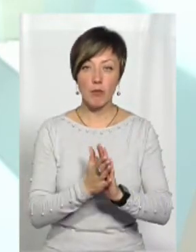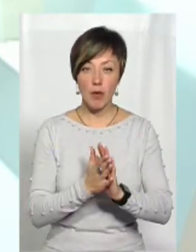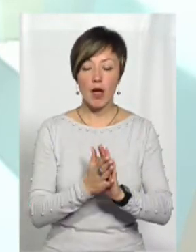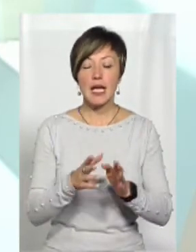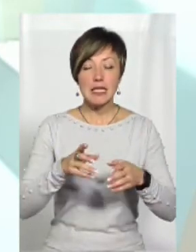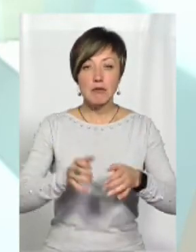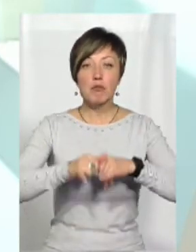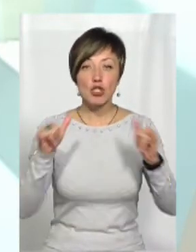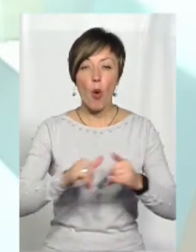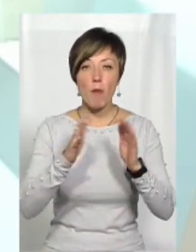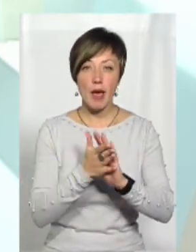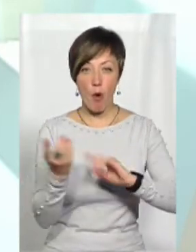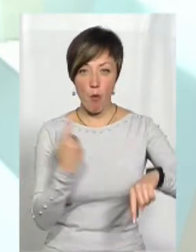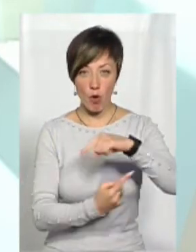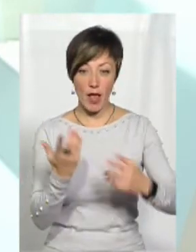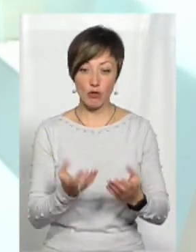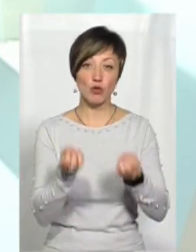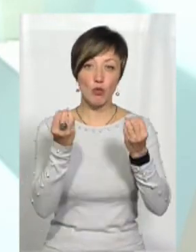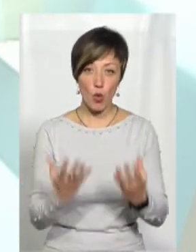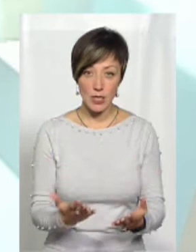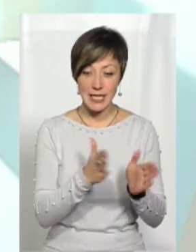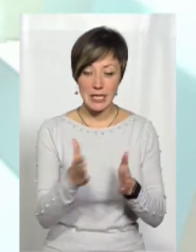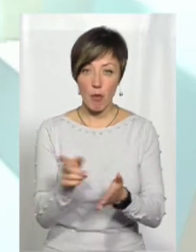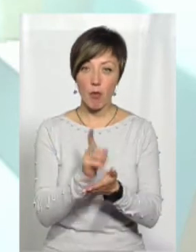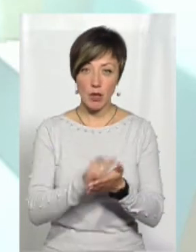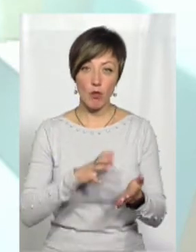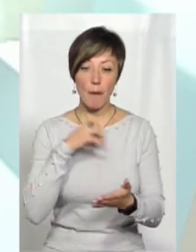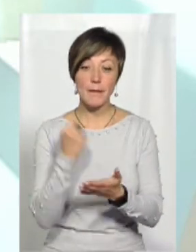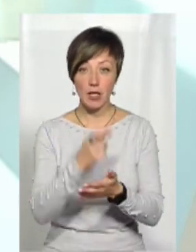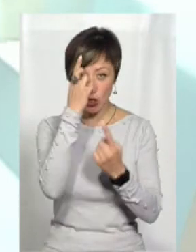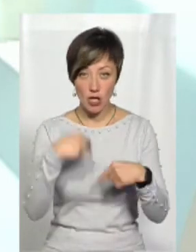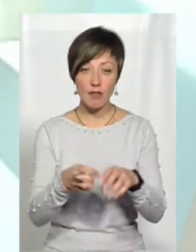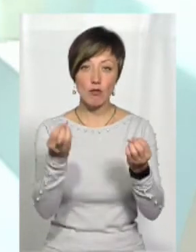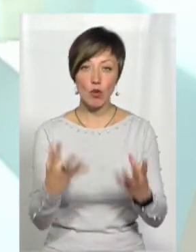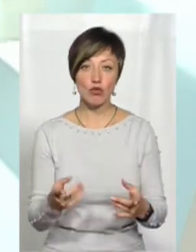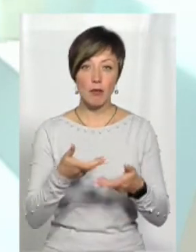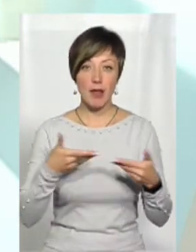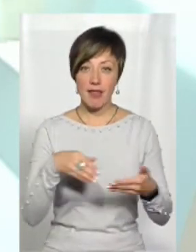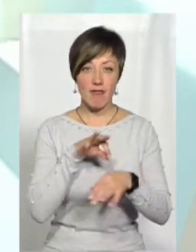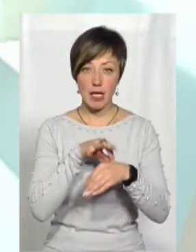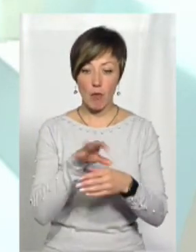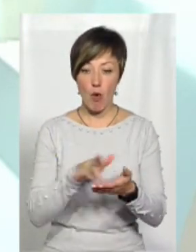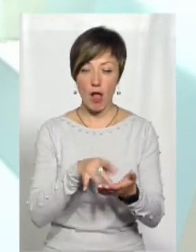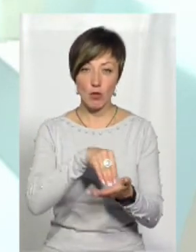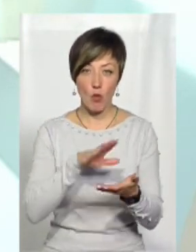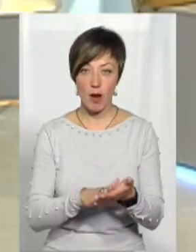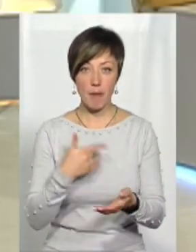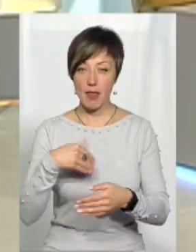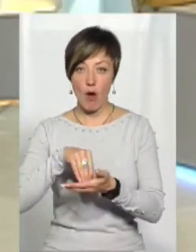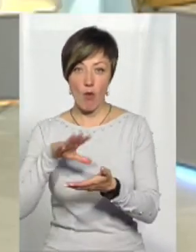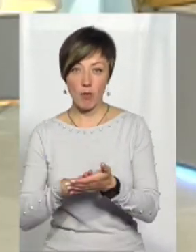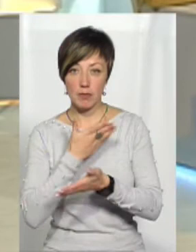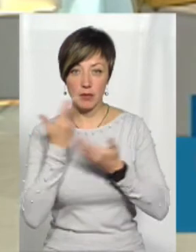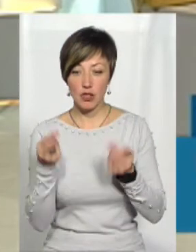підприємців спрощеної системи оподаткування. Якщо вона спрощена, то тому вона й була і прийнята державою спрощена, що ми не ведемо бухгалтерський облік, ми не ведемо